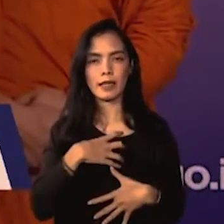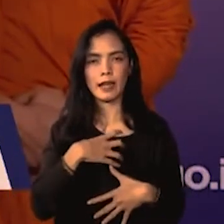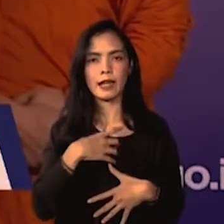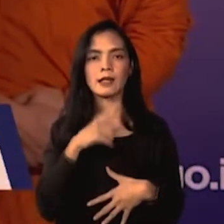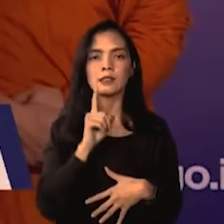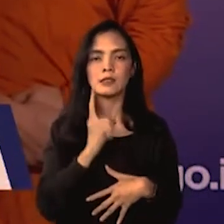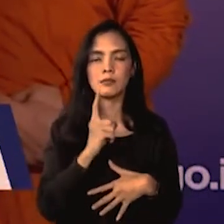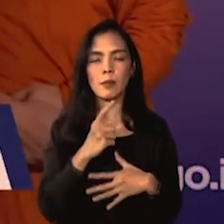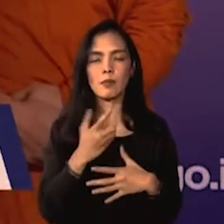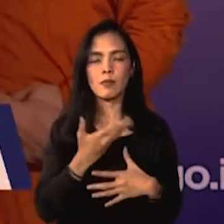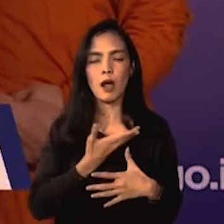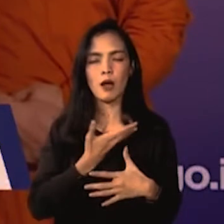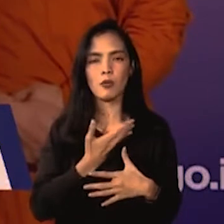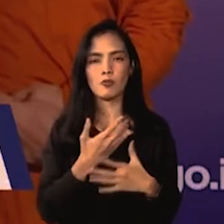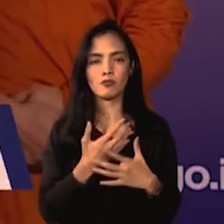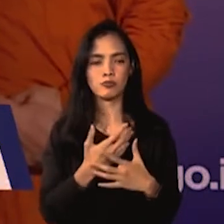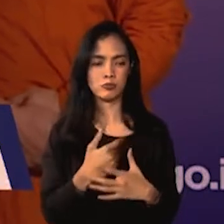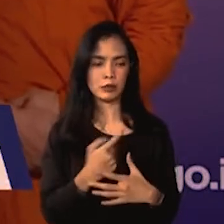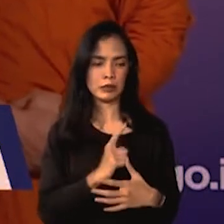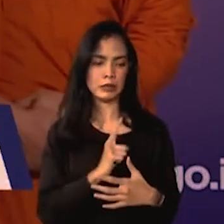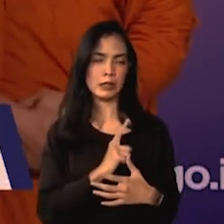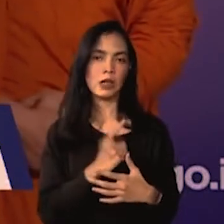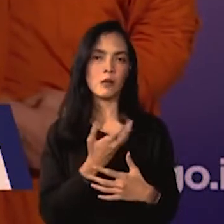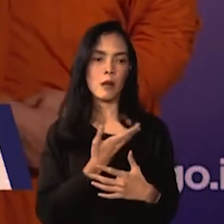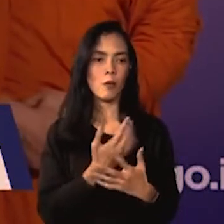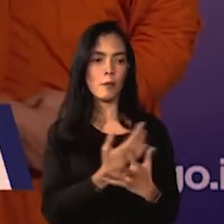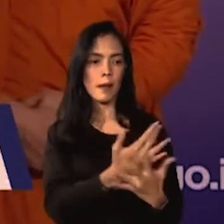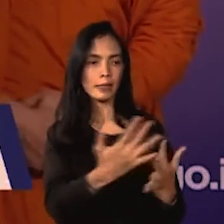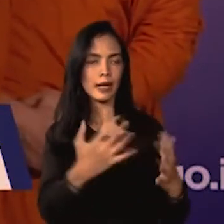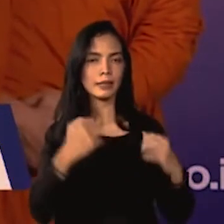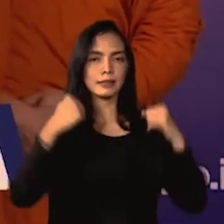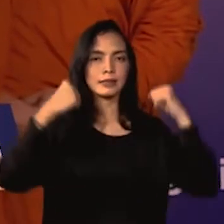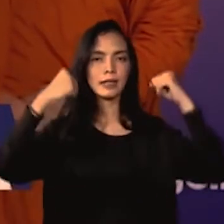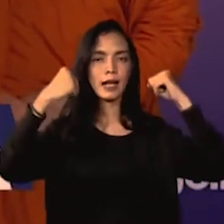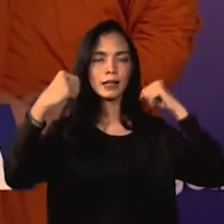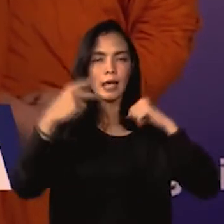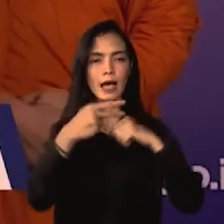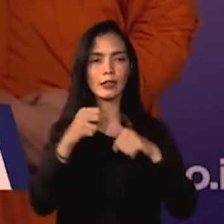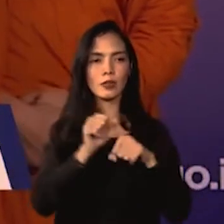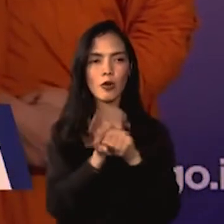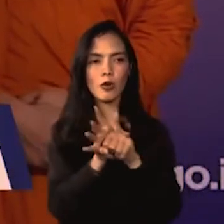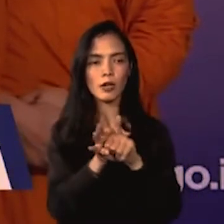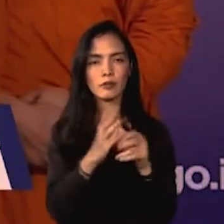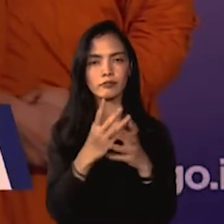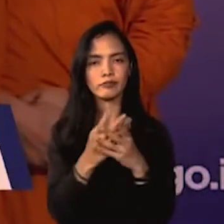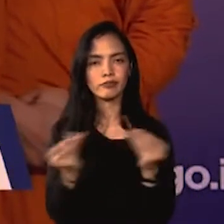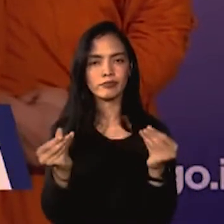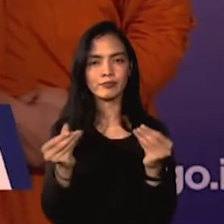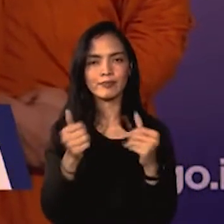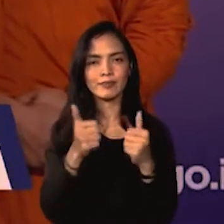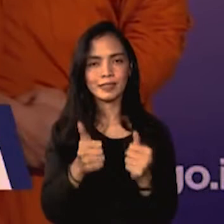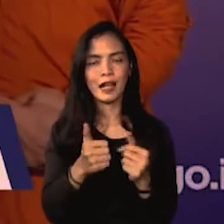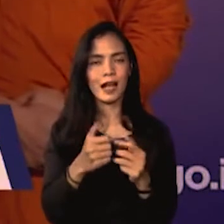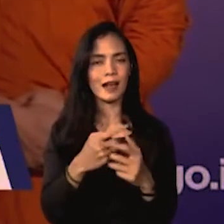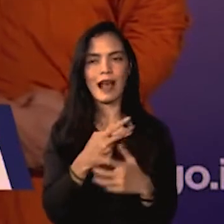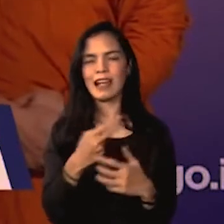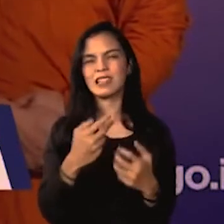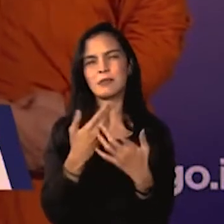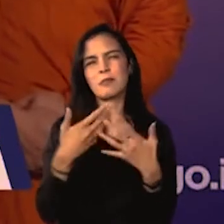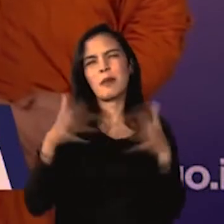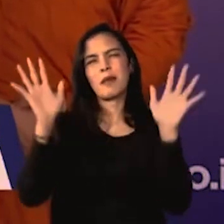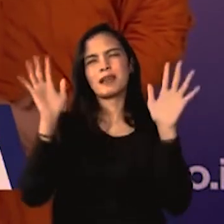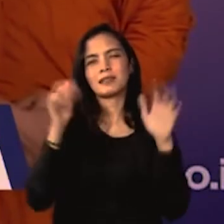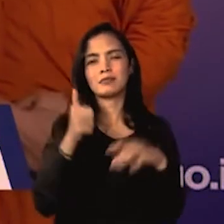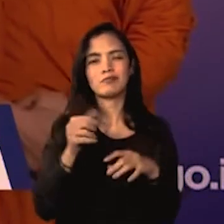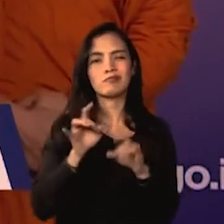ikhtiar kita untuk menyehatkan umat dan bangsa kita, sehingga kita terbebas dari COVID-19. Terakhir, saya ingin mengajak